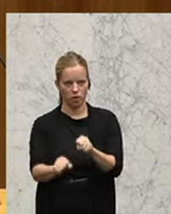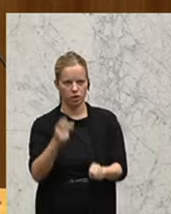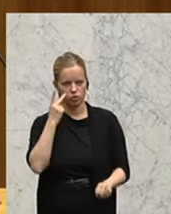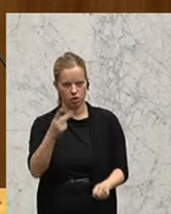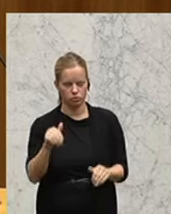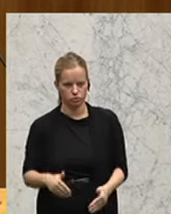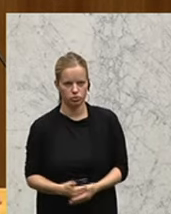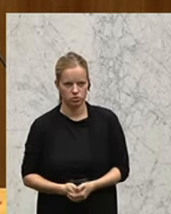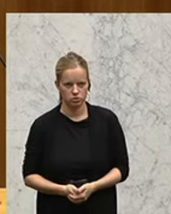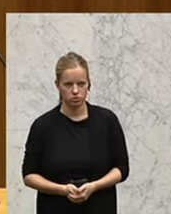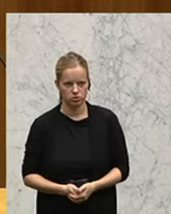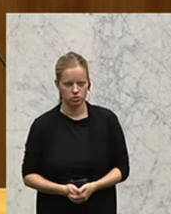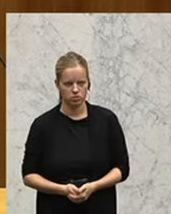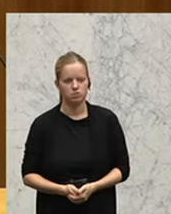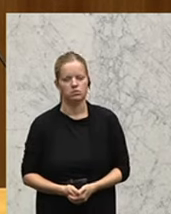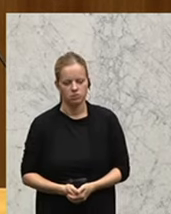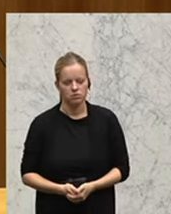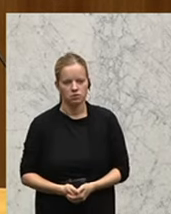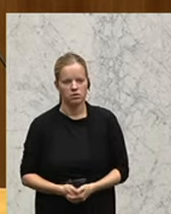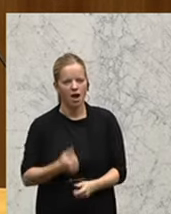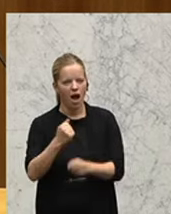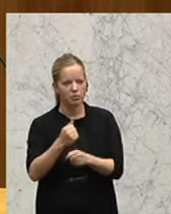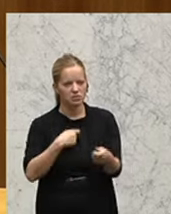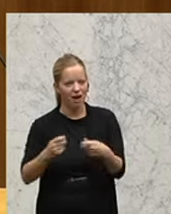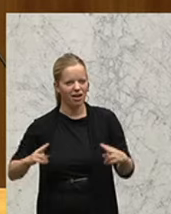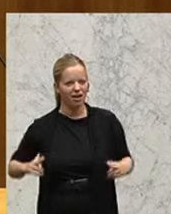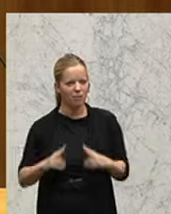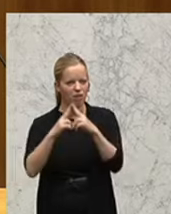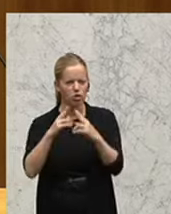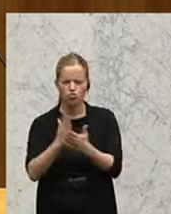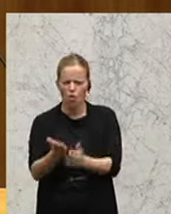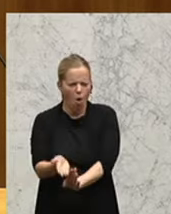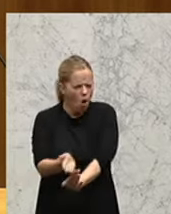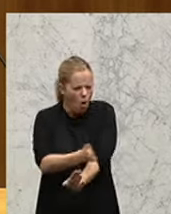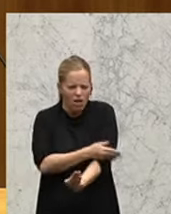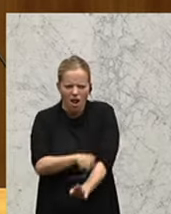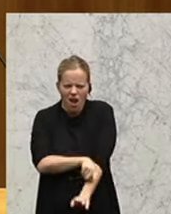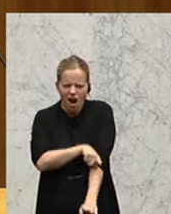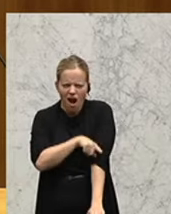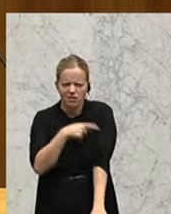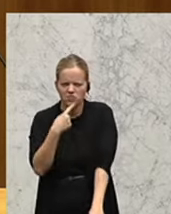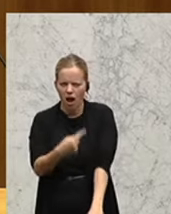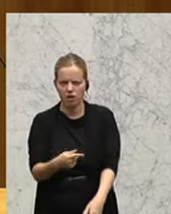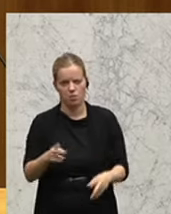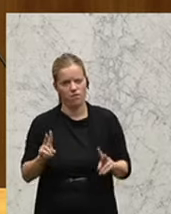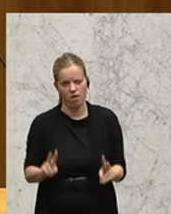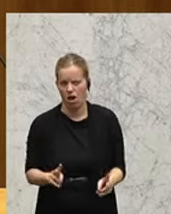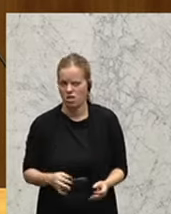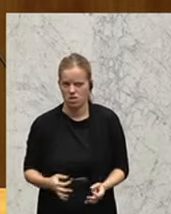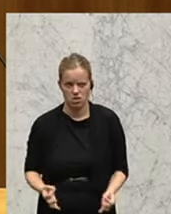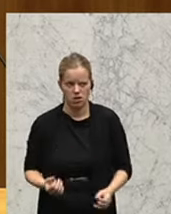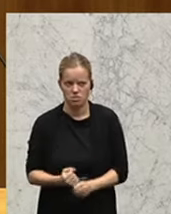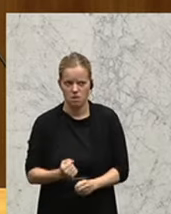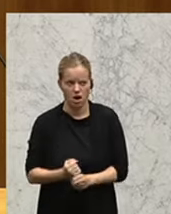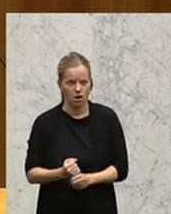Ein Arbeitsmarktgipfel ist seit langem angekündigt und findet nicht statt. Und wenn es darum geht, was man tun könnte, dann findet da